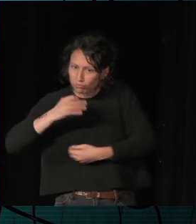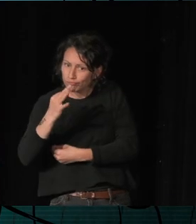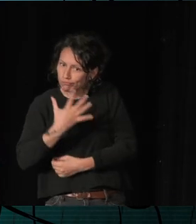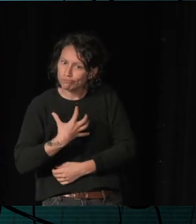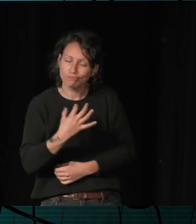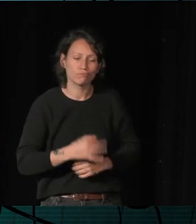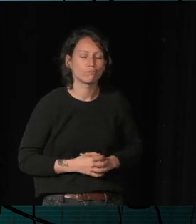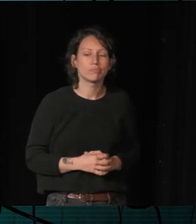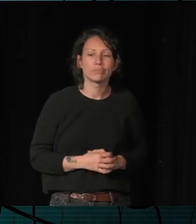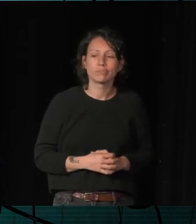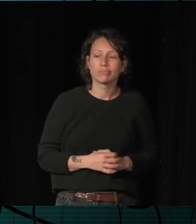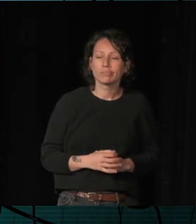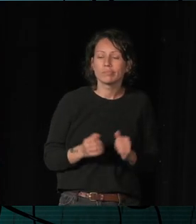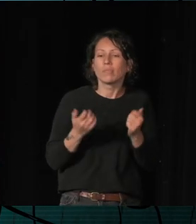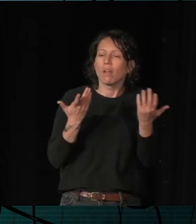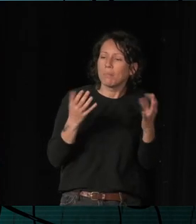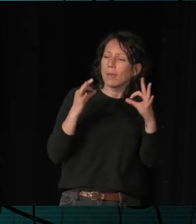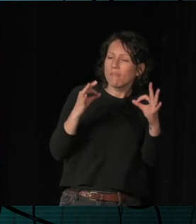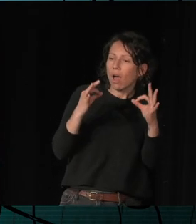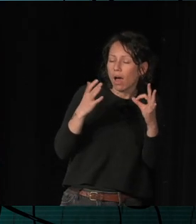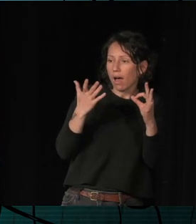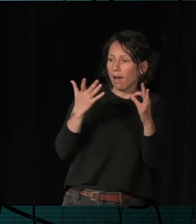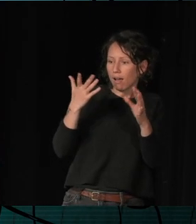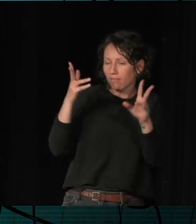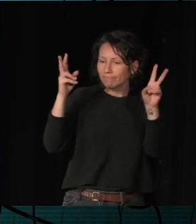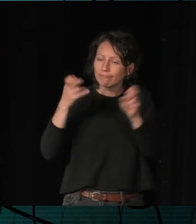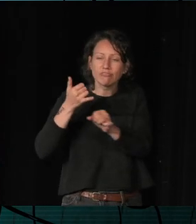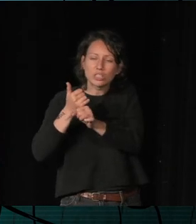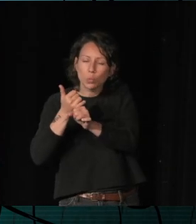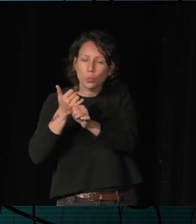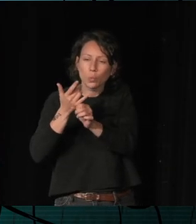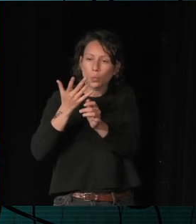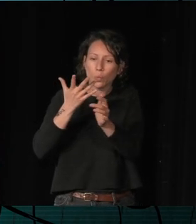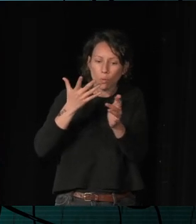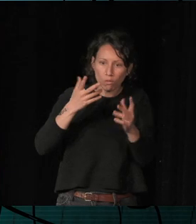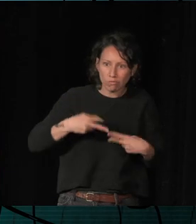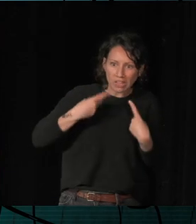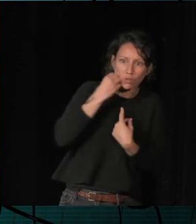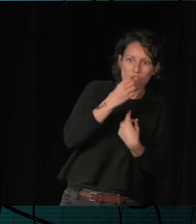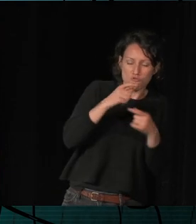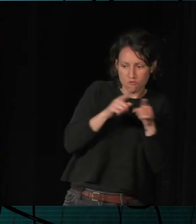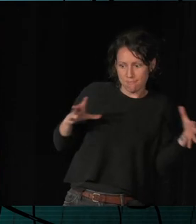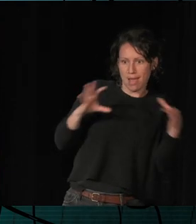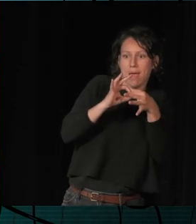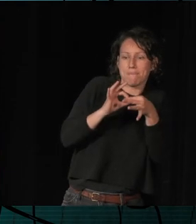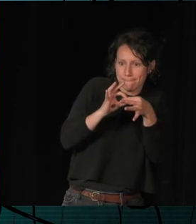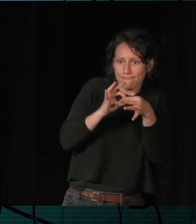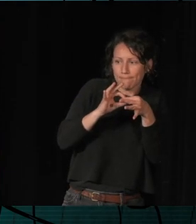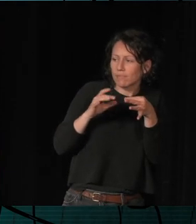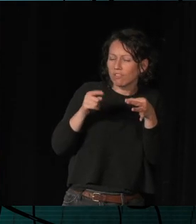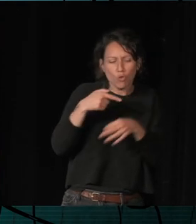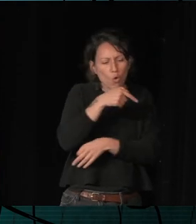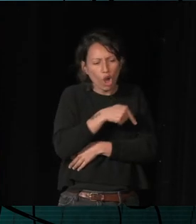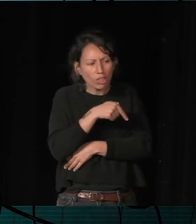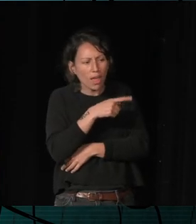relation entre la fiction et le quotidien des joueurs et des joueuses, Quentin, en amont de la sortie de Decarnation, tu as déclaré dans une interview,